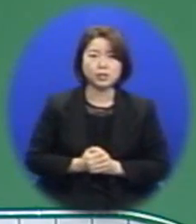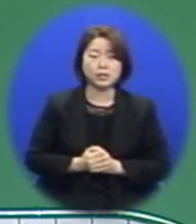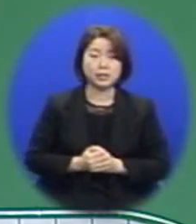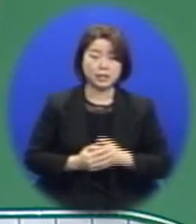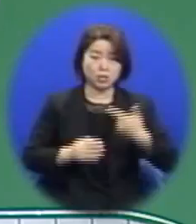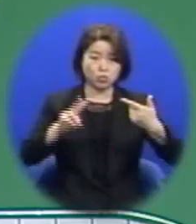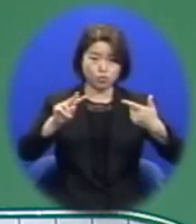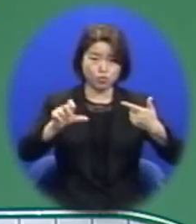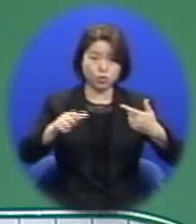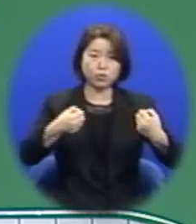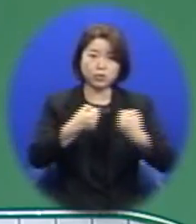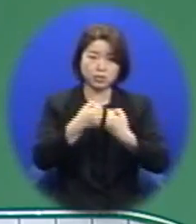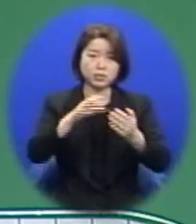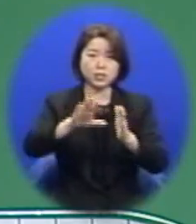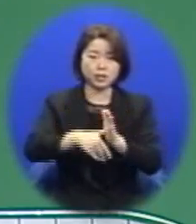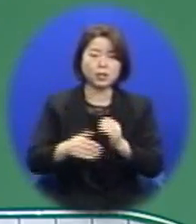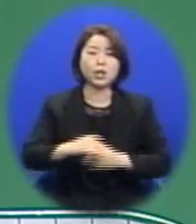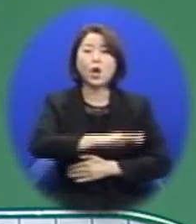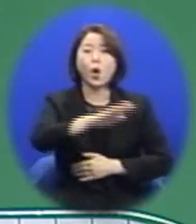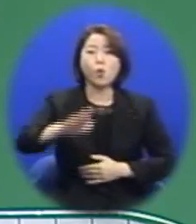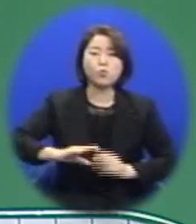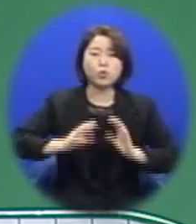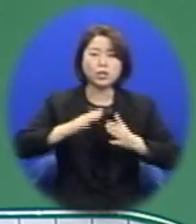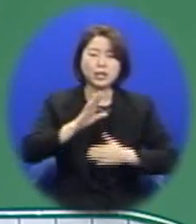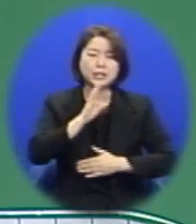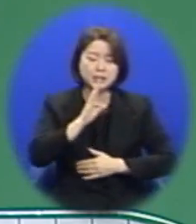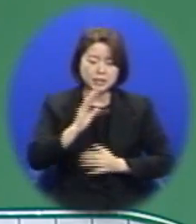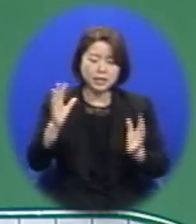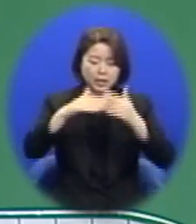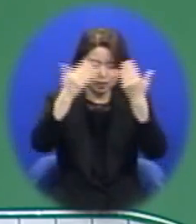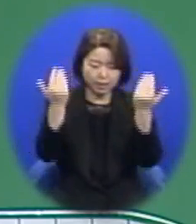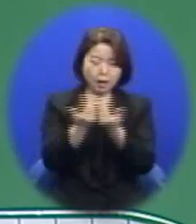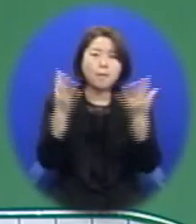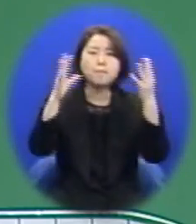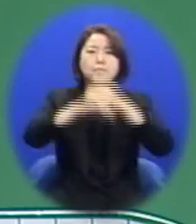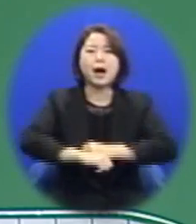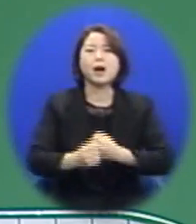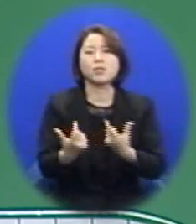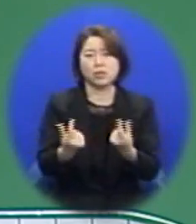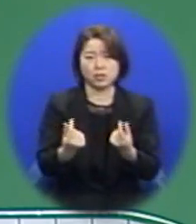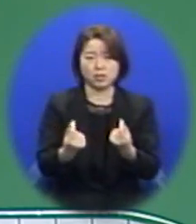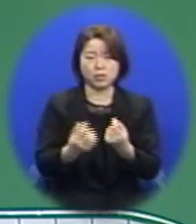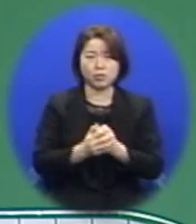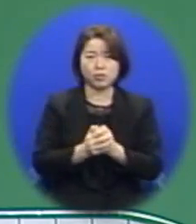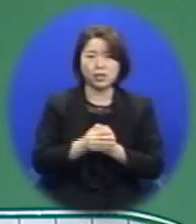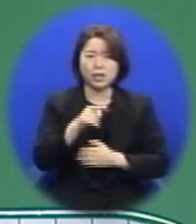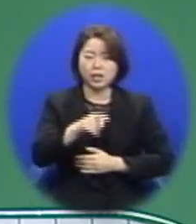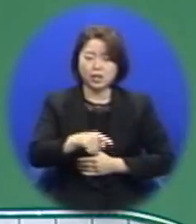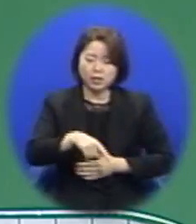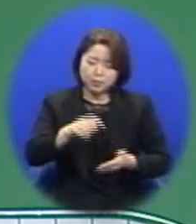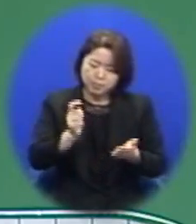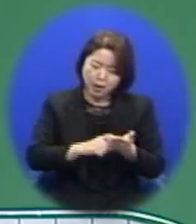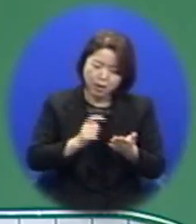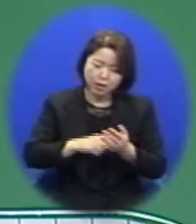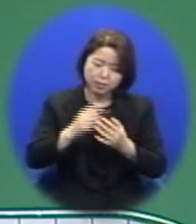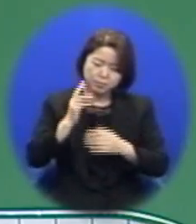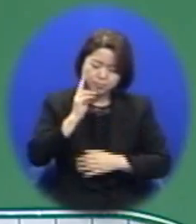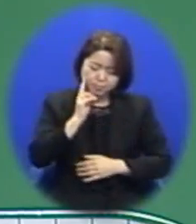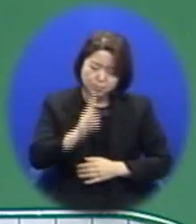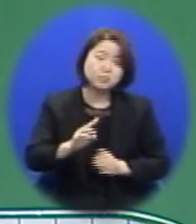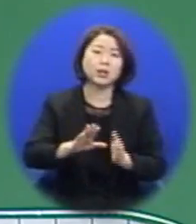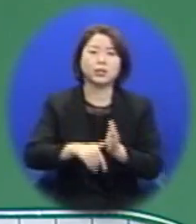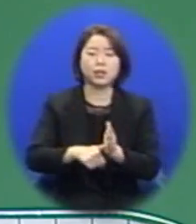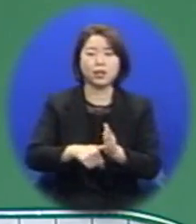6.25 전쟁 때 우리나라 진짜 완전 다 망한 거죠. 그 절박한 때 믿음